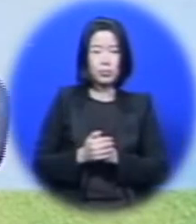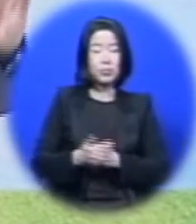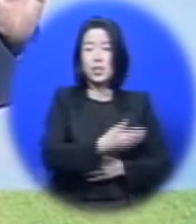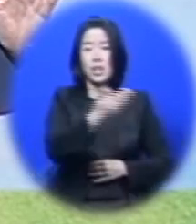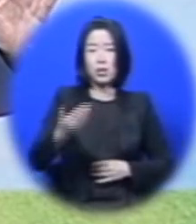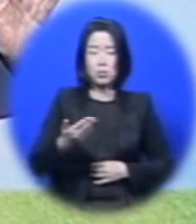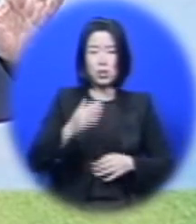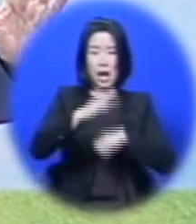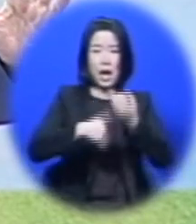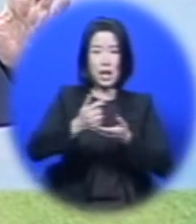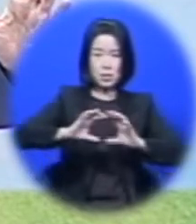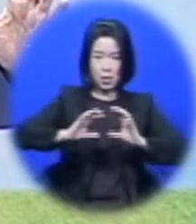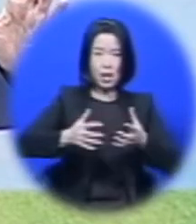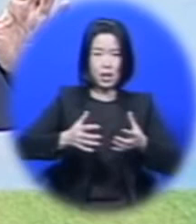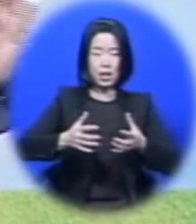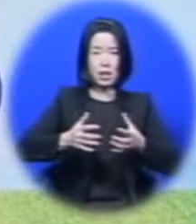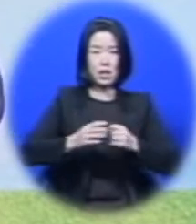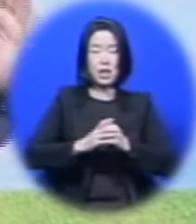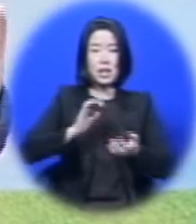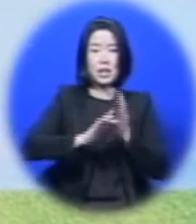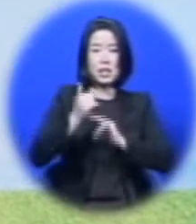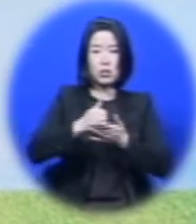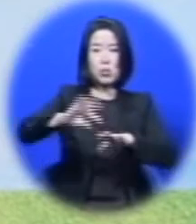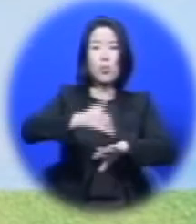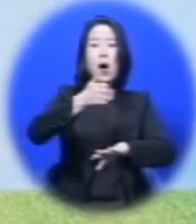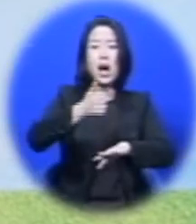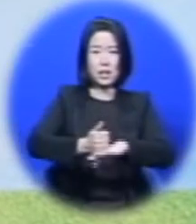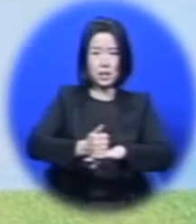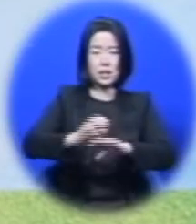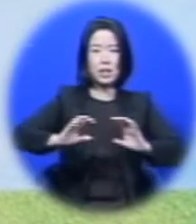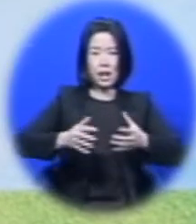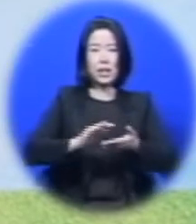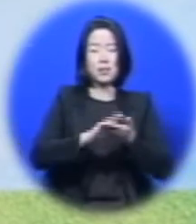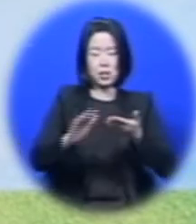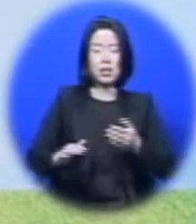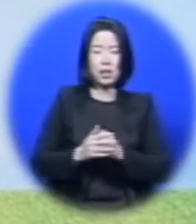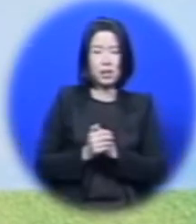여러분 하나님의 나라는 예수님이 왕이신 나라입니다.